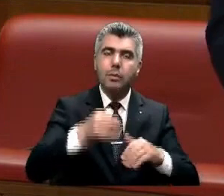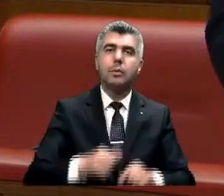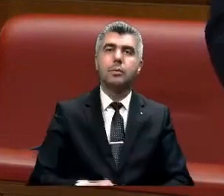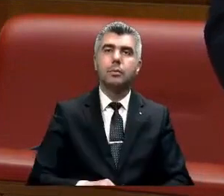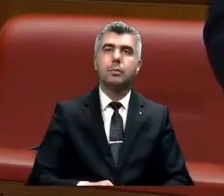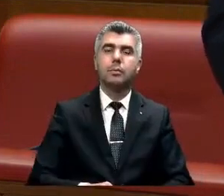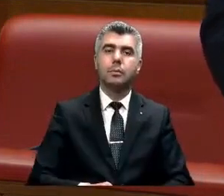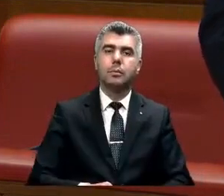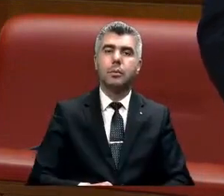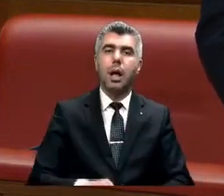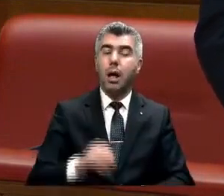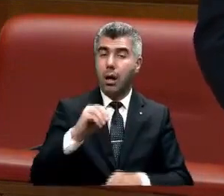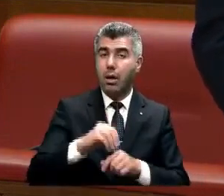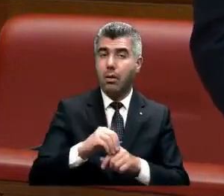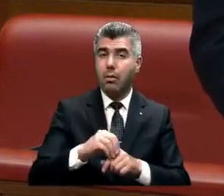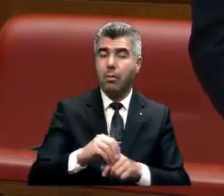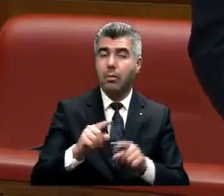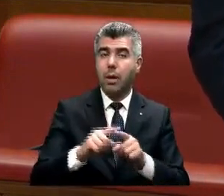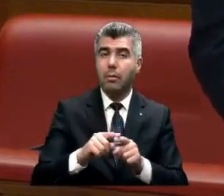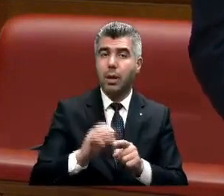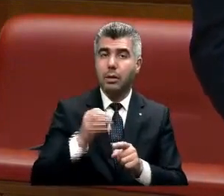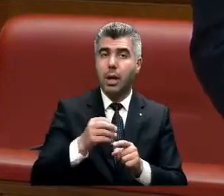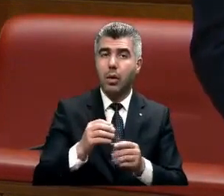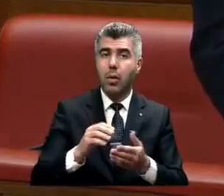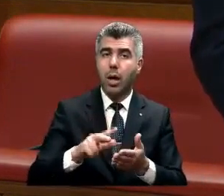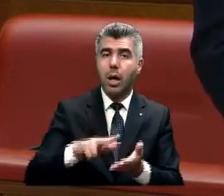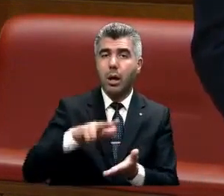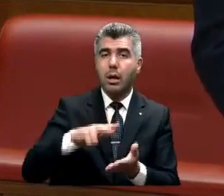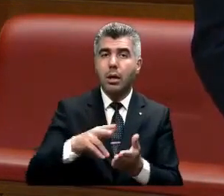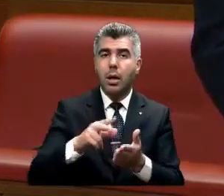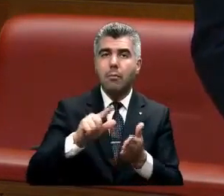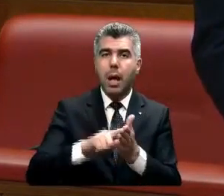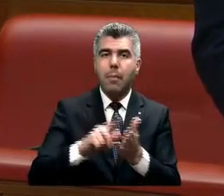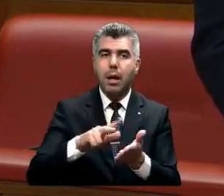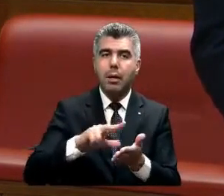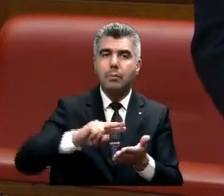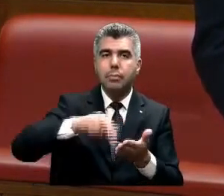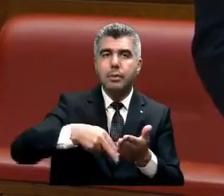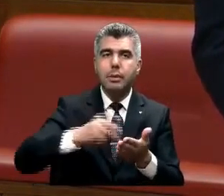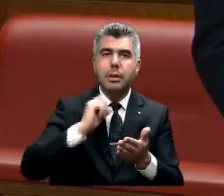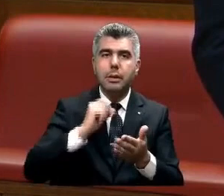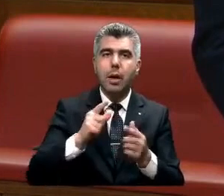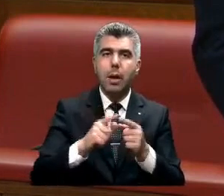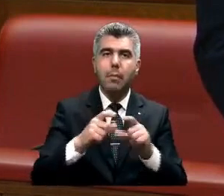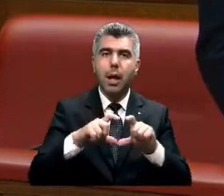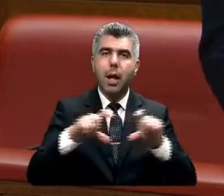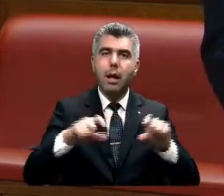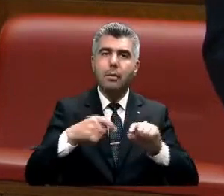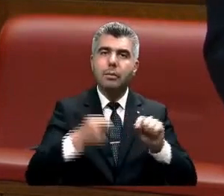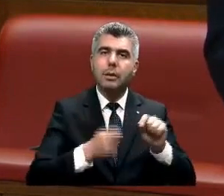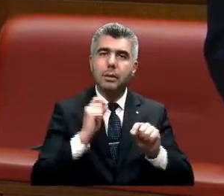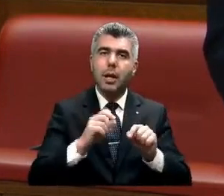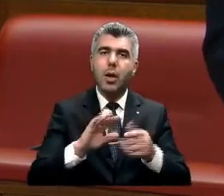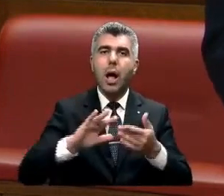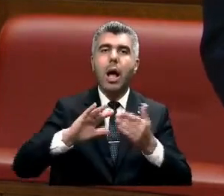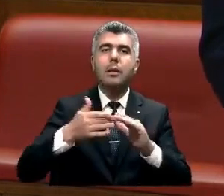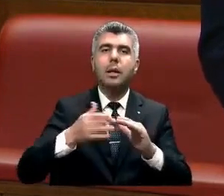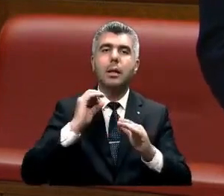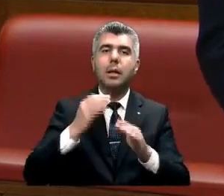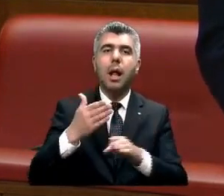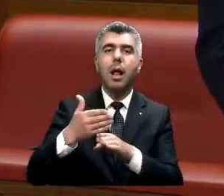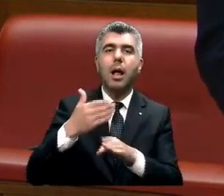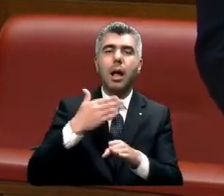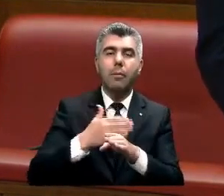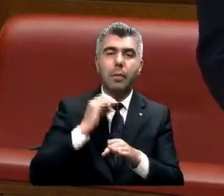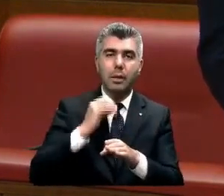جهة أخرى تم إعادة اعتماد الحجز المسبق للتذاكر على غرار السنة الفارطة في كافة الخطوط البحرية بما في